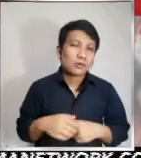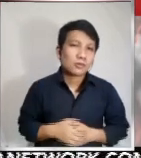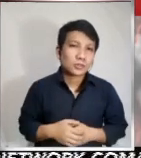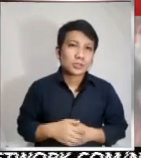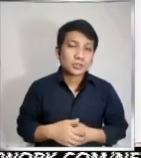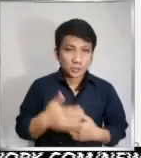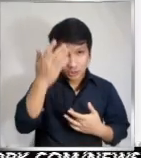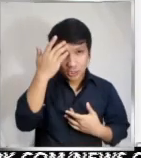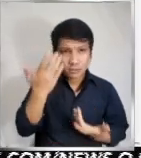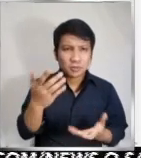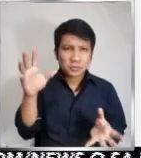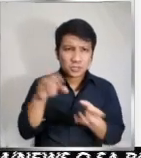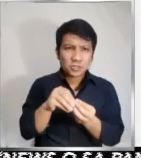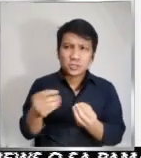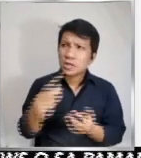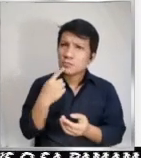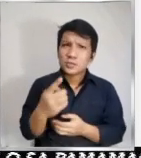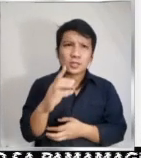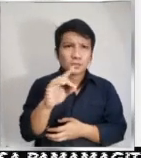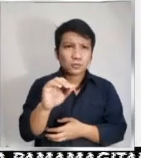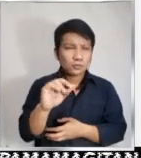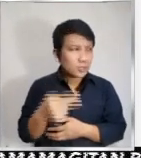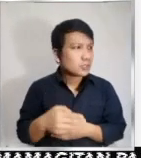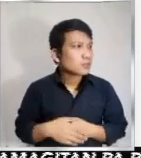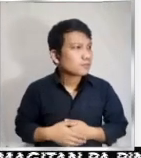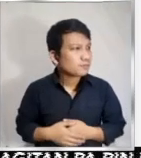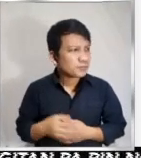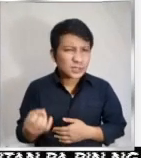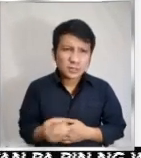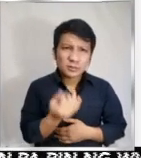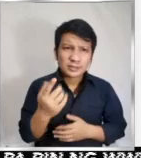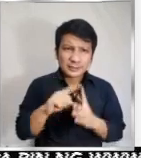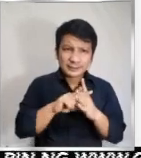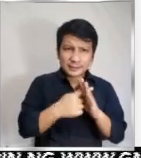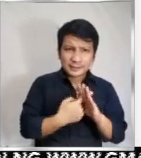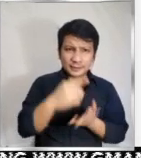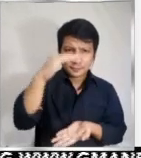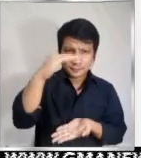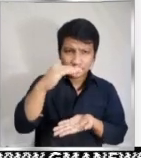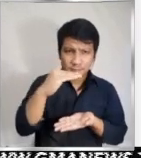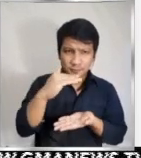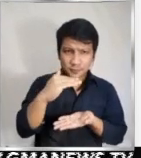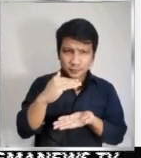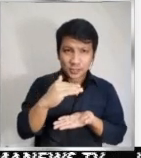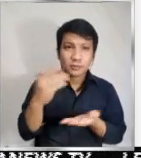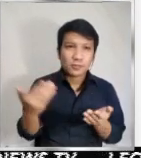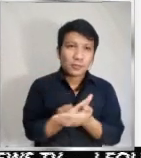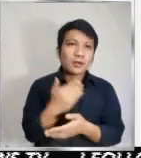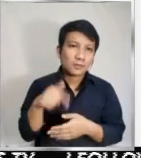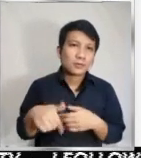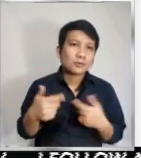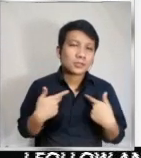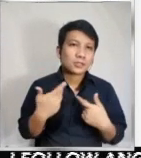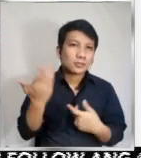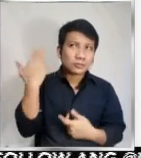graph ng DOH tracker, lumalabas na nagsimula nang bumaba ang bilang ng mga bagong kaso noong April